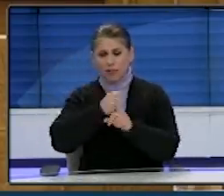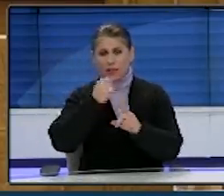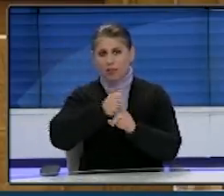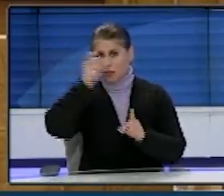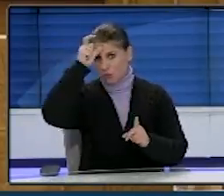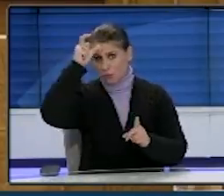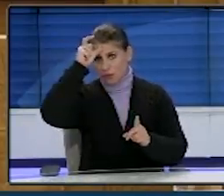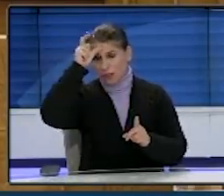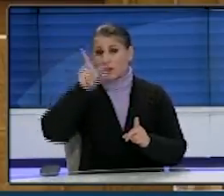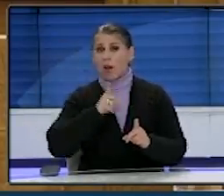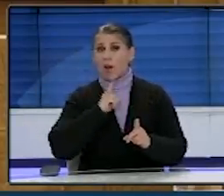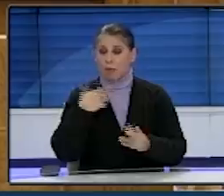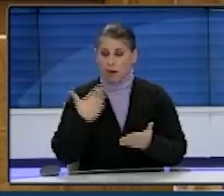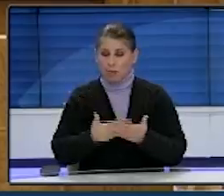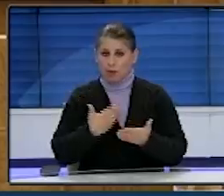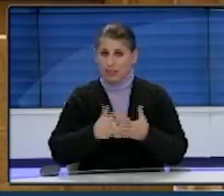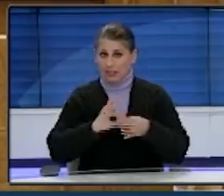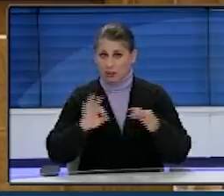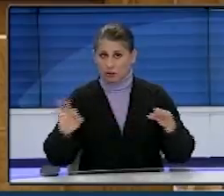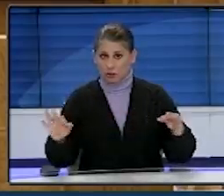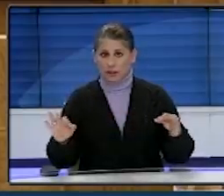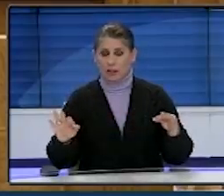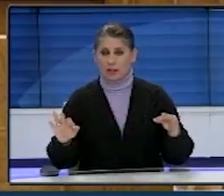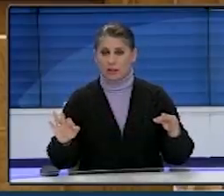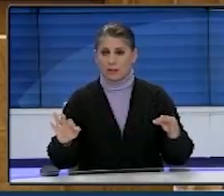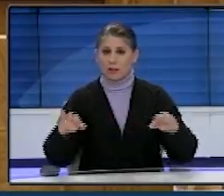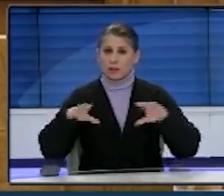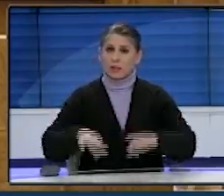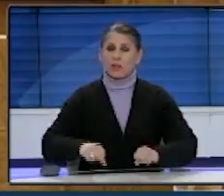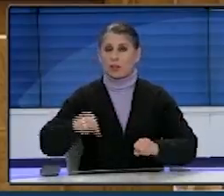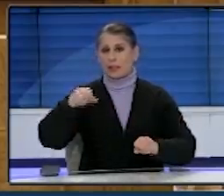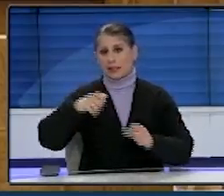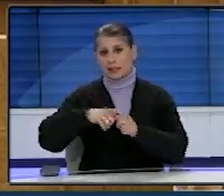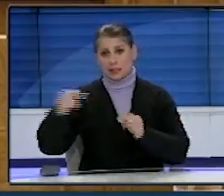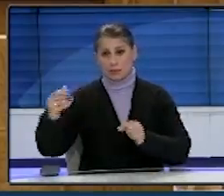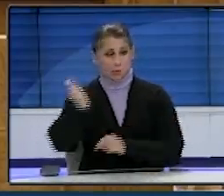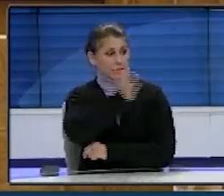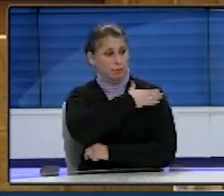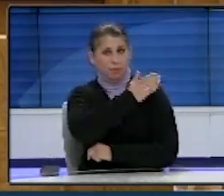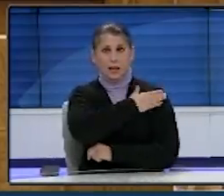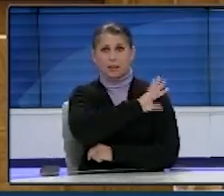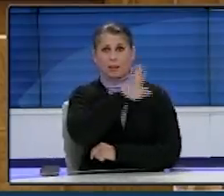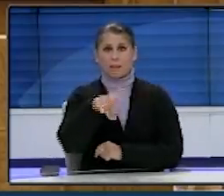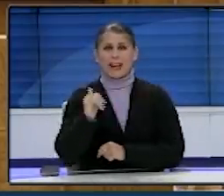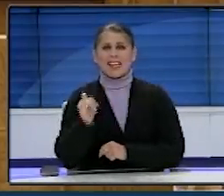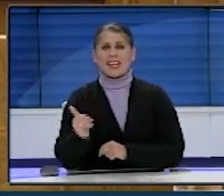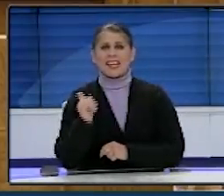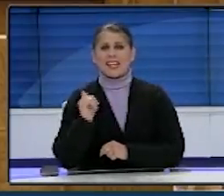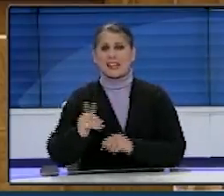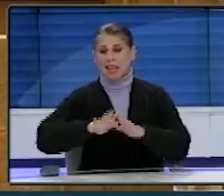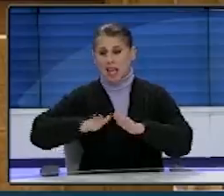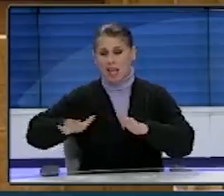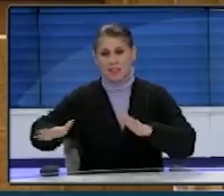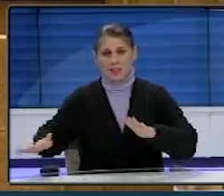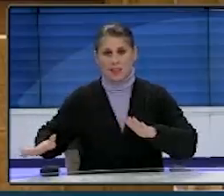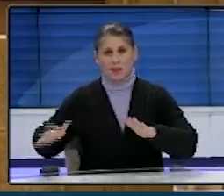της Τουρκίας, όπως έχει αποδειχθεί ιστορικά, με την κατοχή της Κύπρου με τις πλάτες τους, μέχρι το γκριζάρισμα του